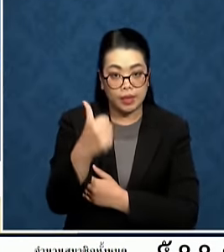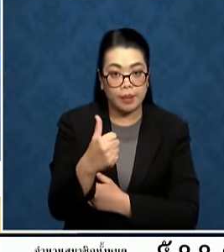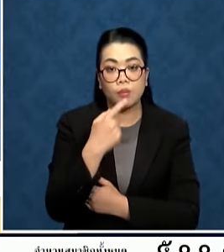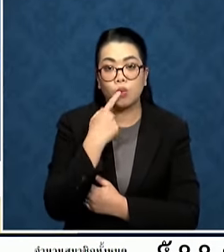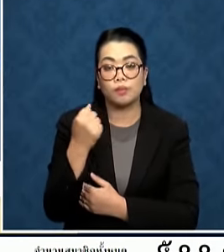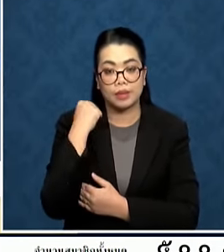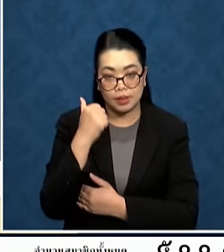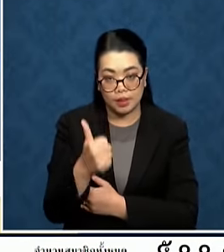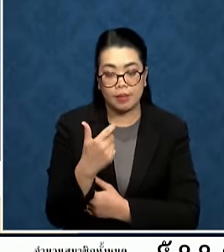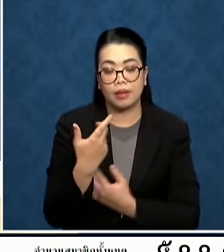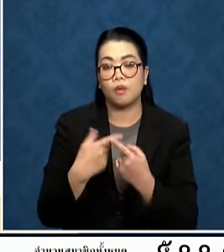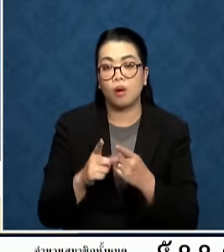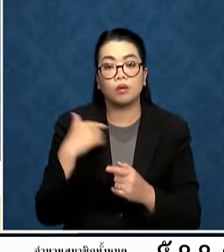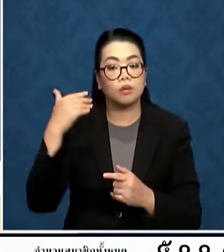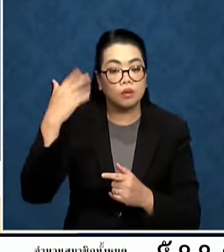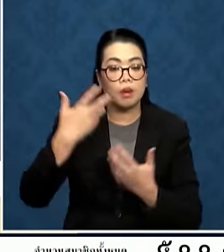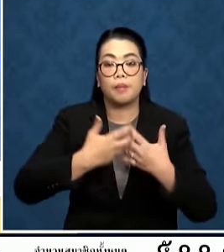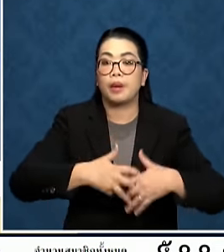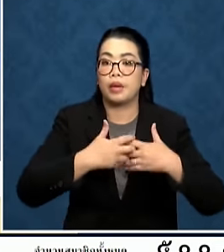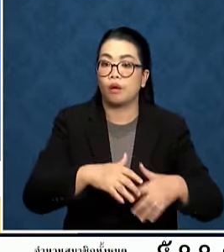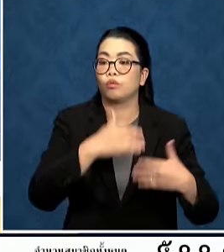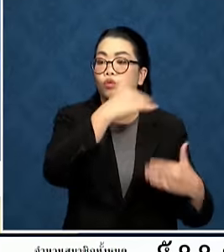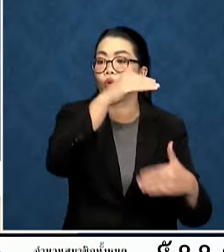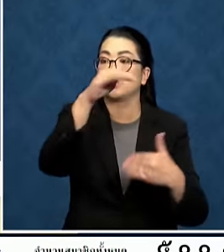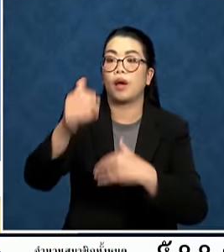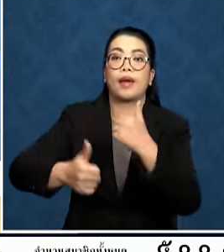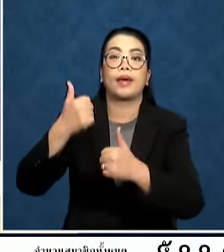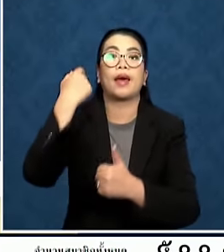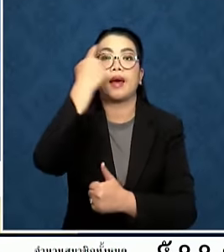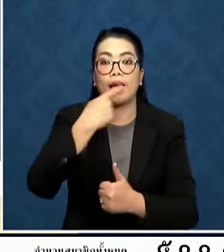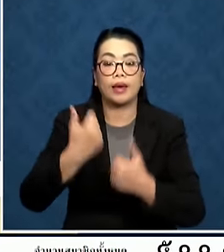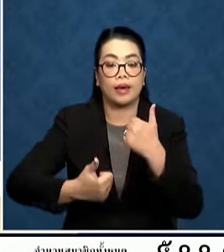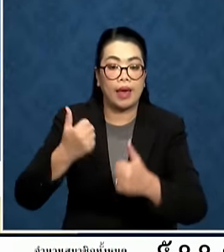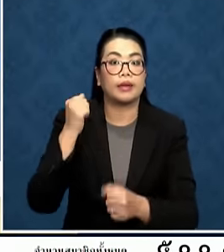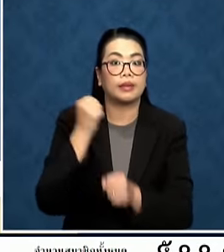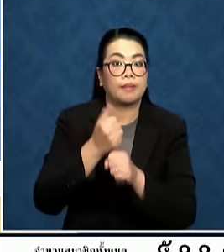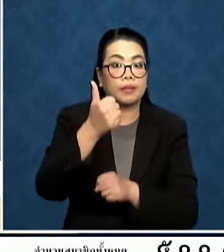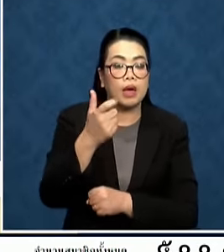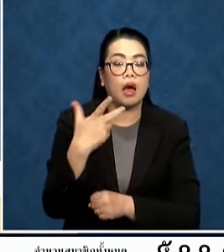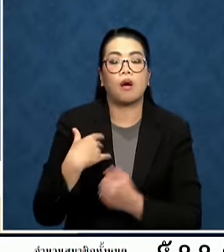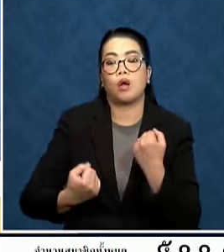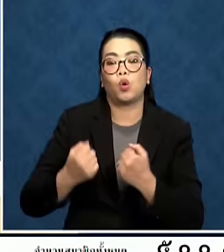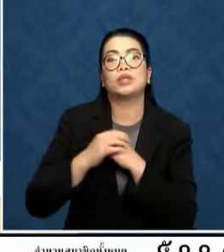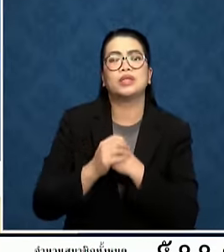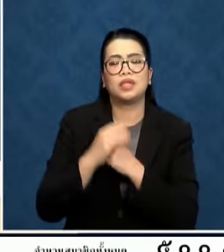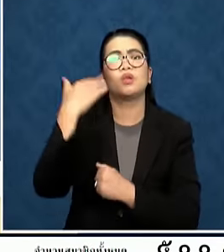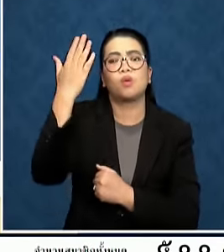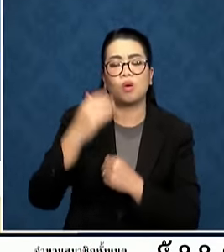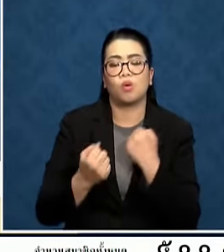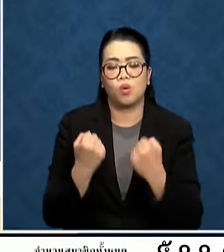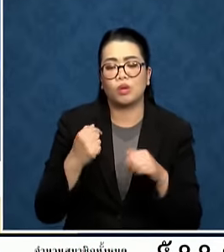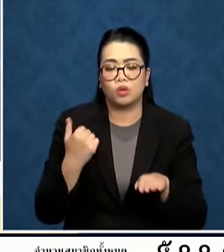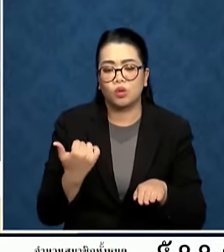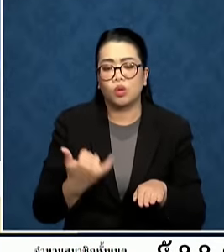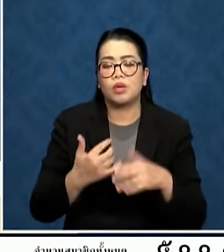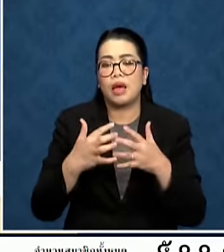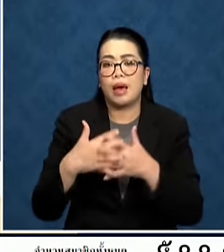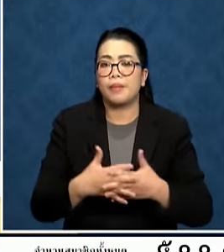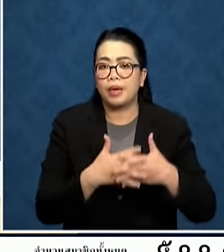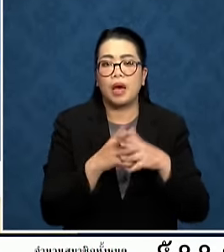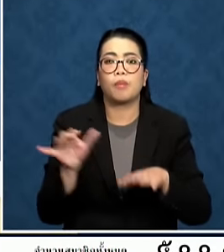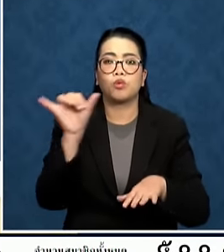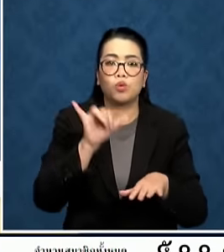ไมครับว่าสุดท้ายผลิตแล้วเราจะส่งออกไปแข่งขันกับเขาได้เอาแค่รถจากประเทศจีนเนี่ยครับวันนี้อเมริกายุโรป